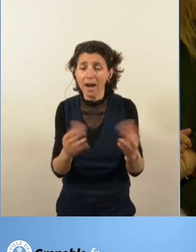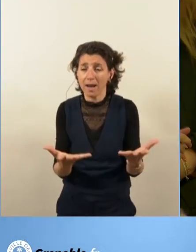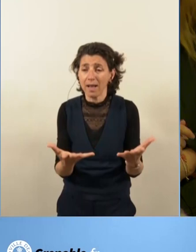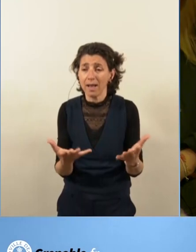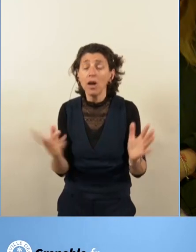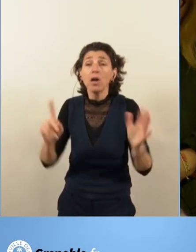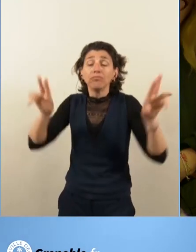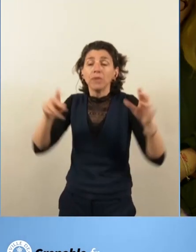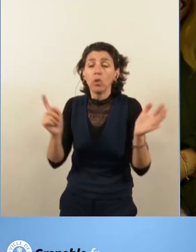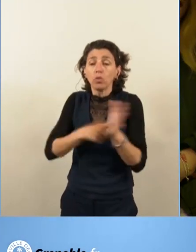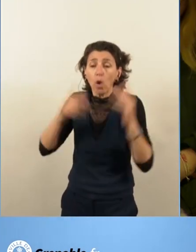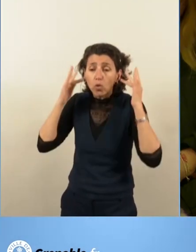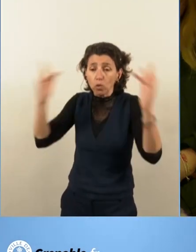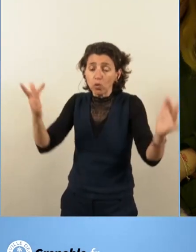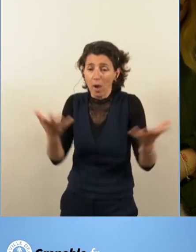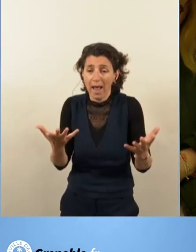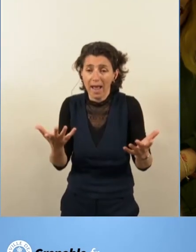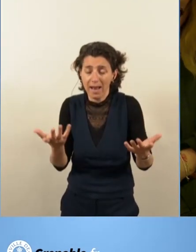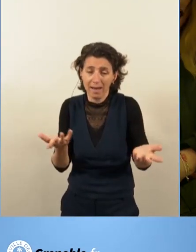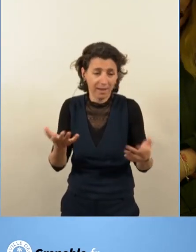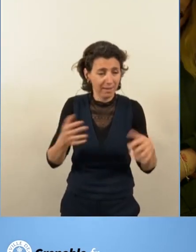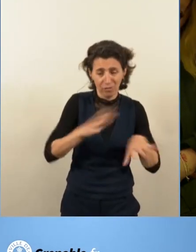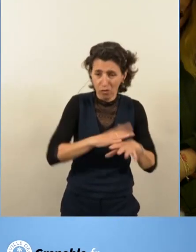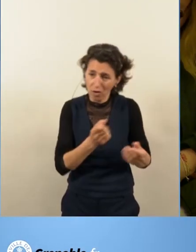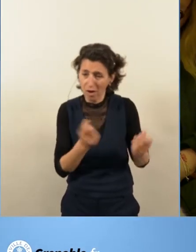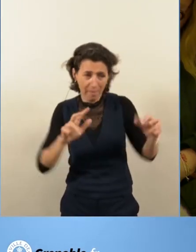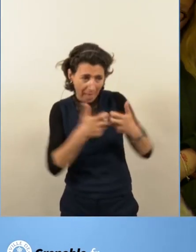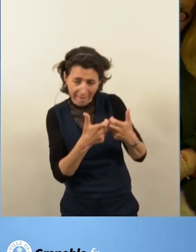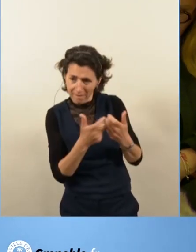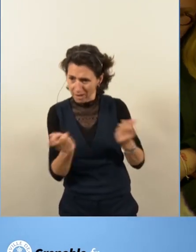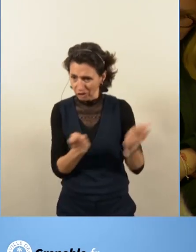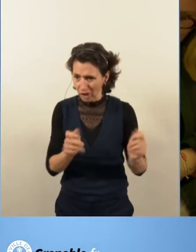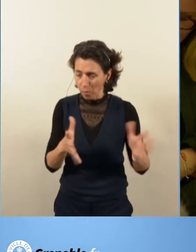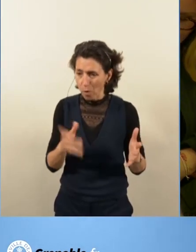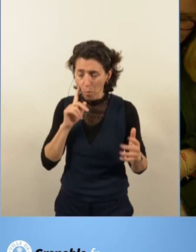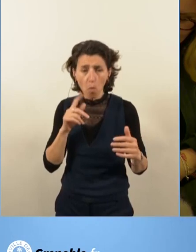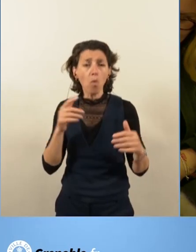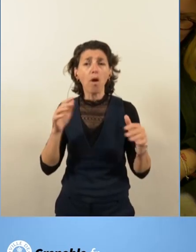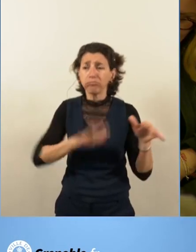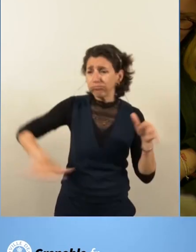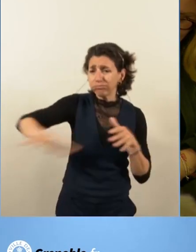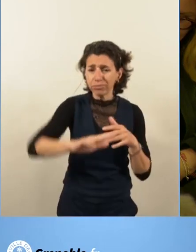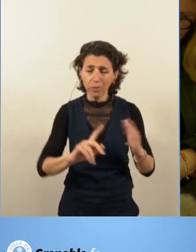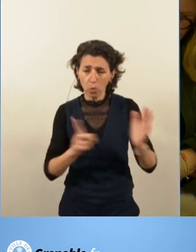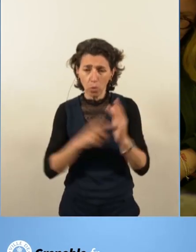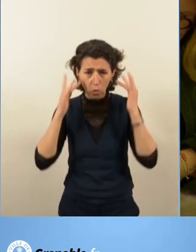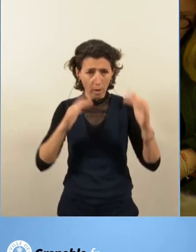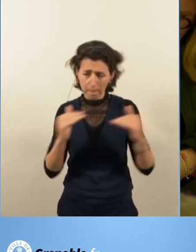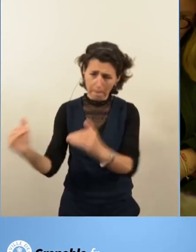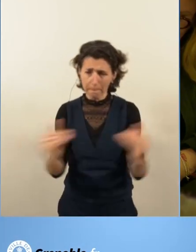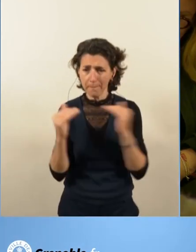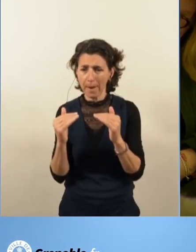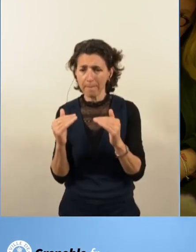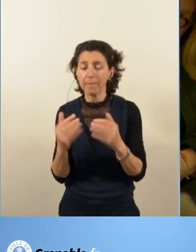la tarification et l'objet de la délibération car les gens ont tous les mêmes droits culturels pensez à l'échelle du